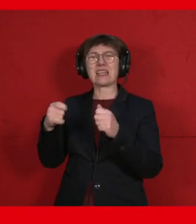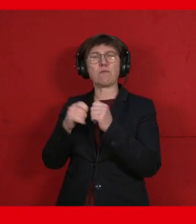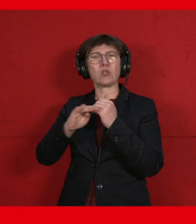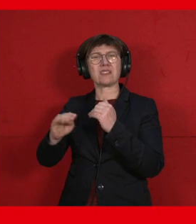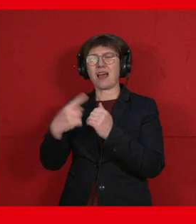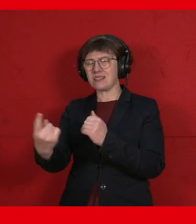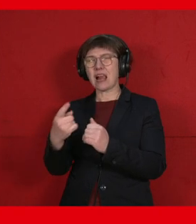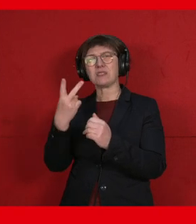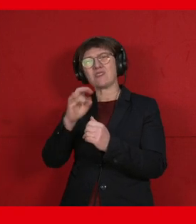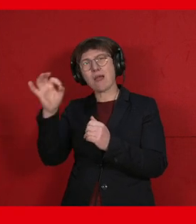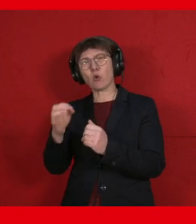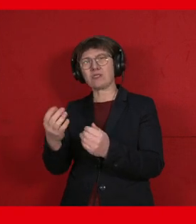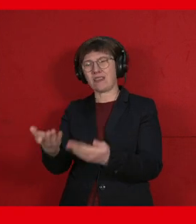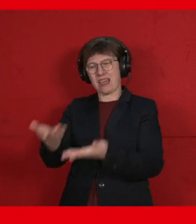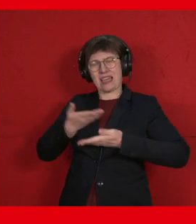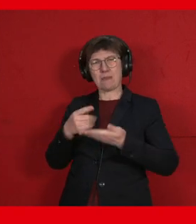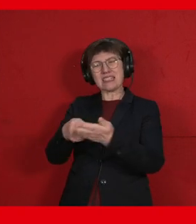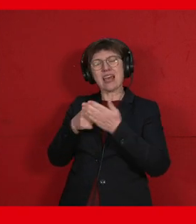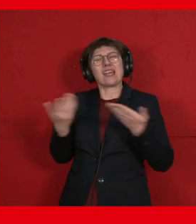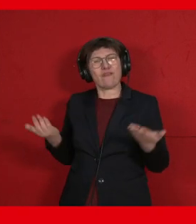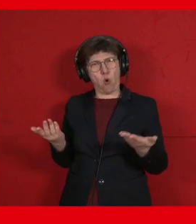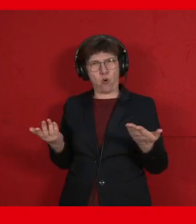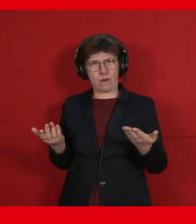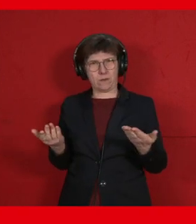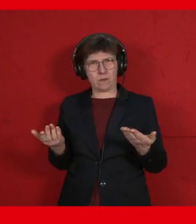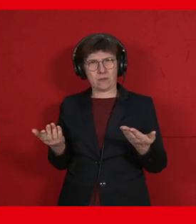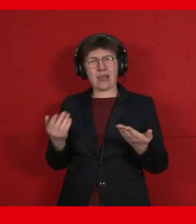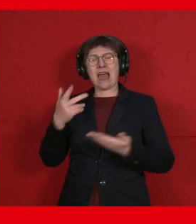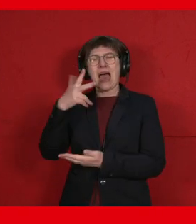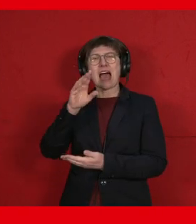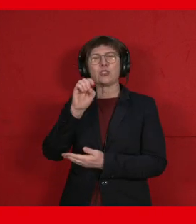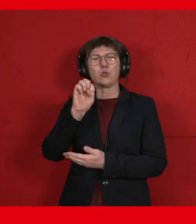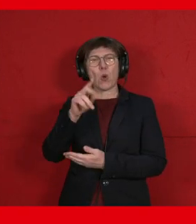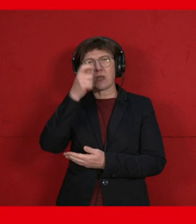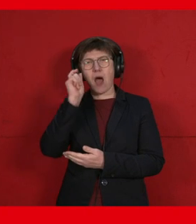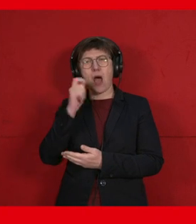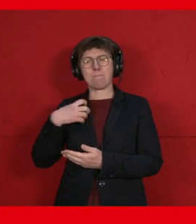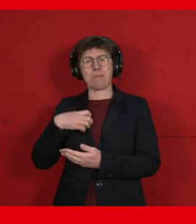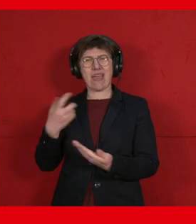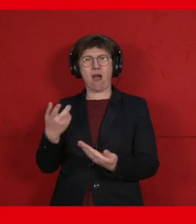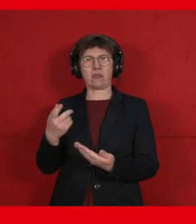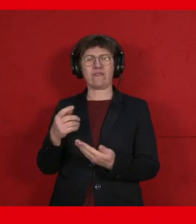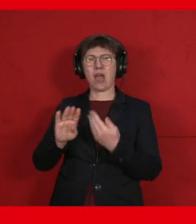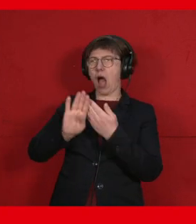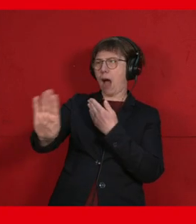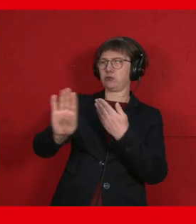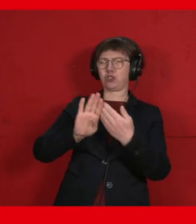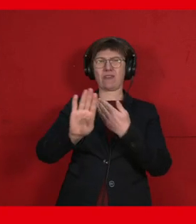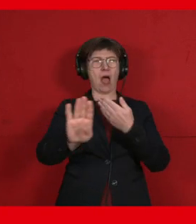mal zusehen, dass es diese 2% bringen kann. Und wenn dann ein Herr Söder in Bayern Abstände